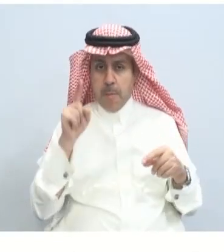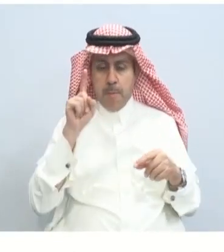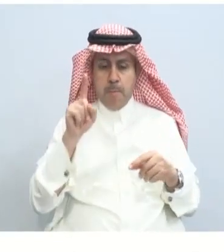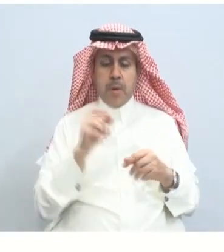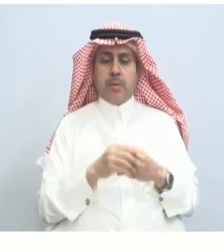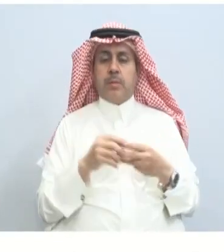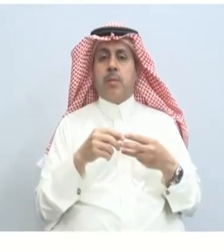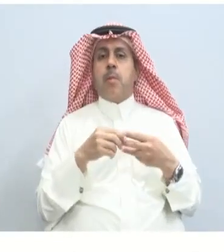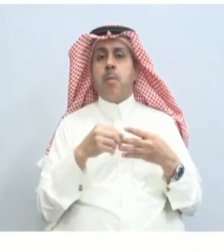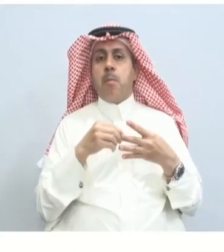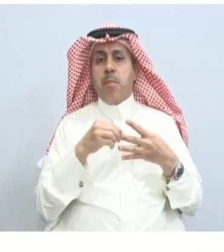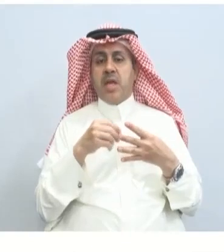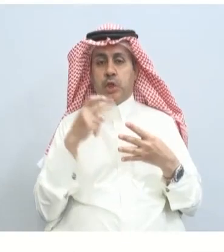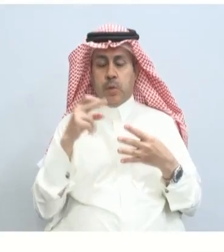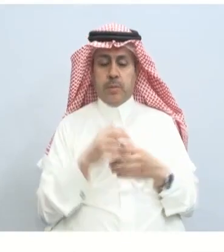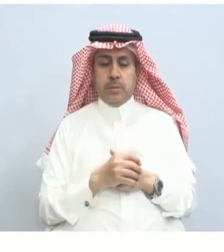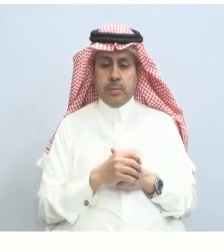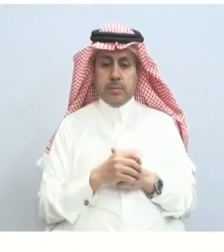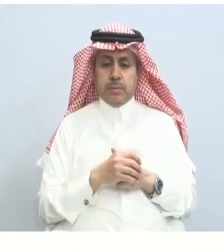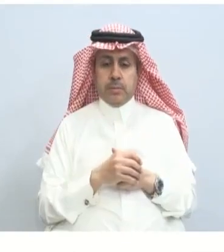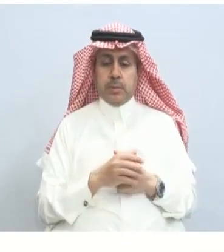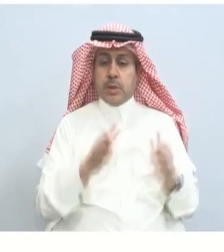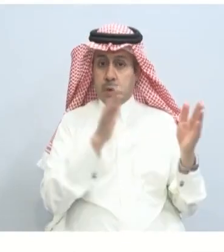ب نشوف السؤال اللي